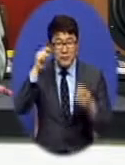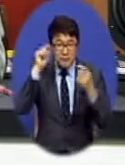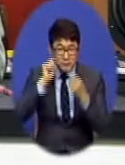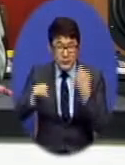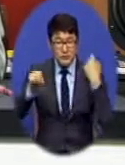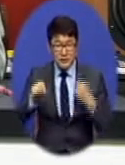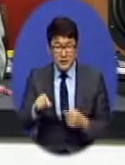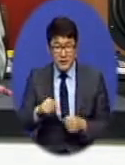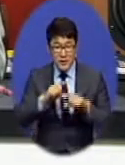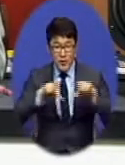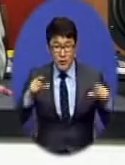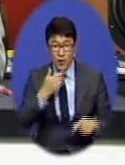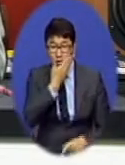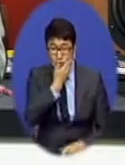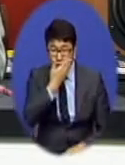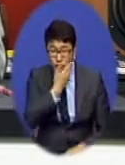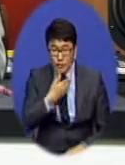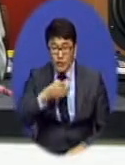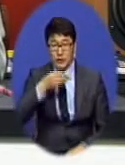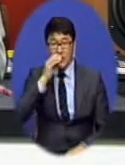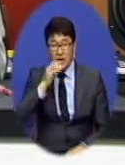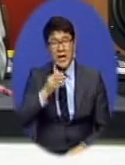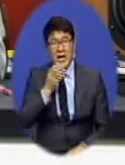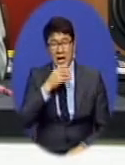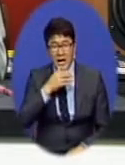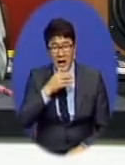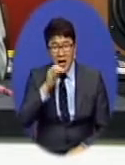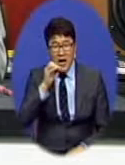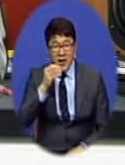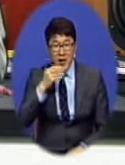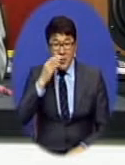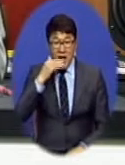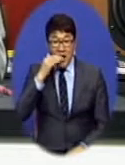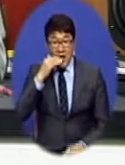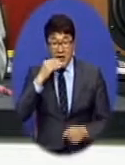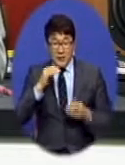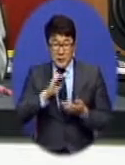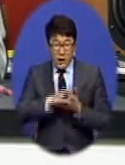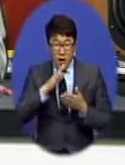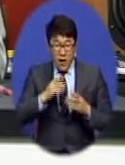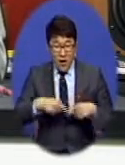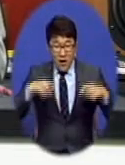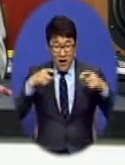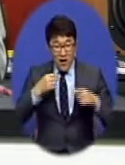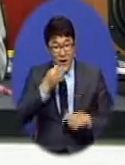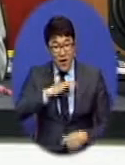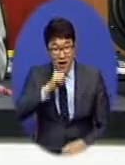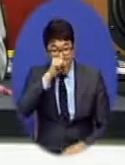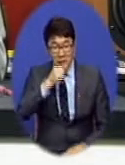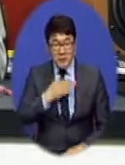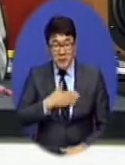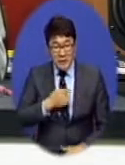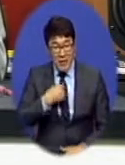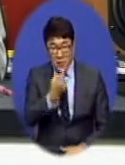뭐 생강차 보통은 꿀차 예. 뭐 이런 건데. 그러니까 얼큰한 게 좋다라는 얘기네요. 아 그럼요. 사람마다 체질이 달라서 알겠습니다. 예. 제가